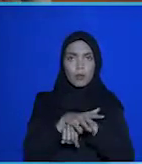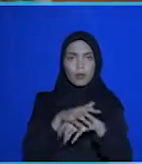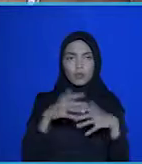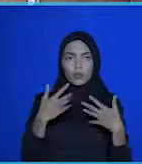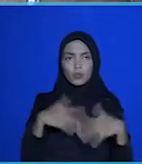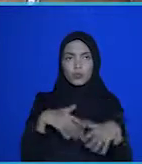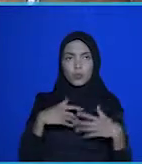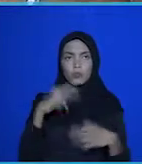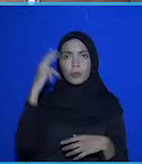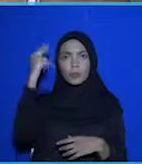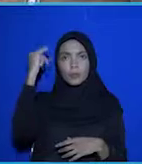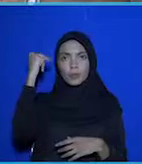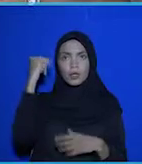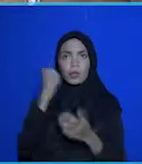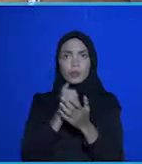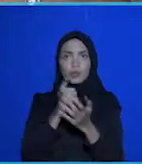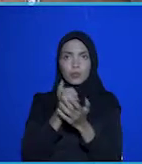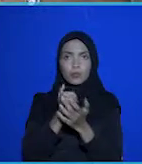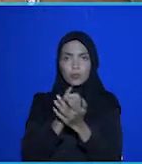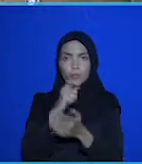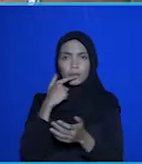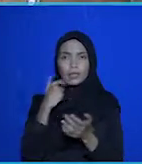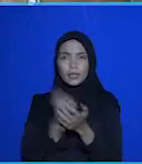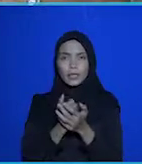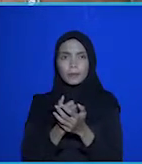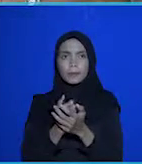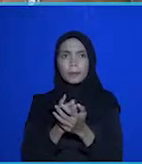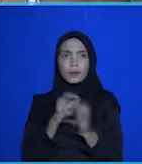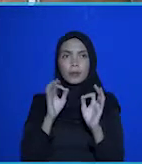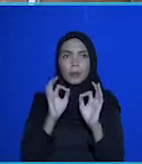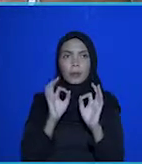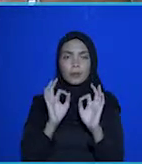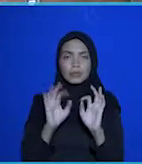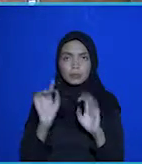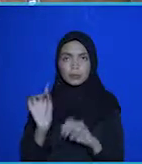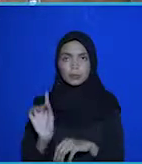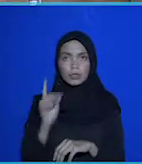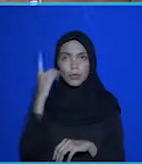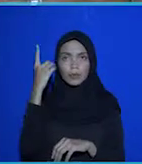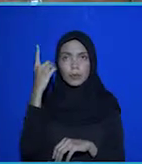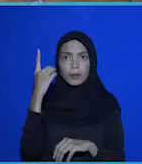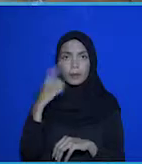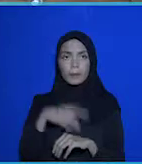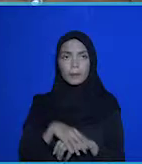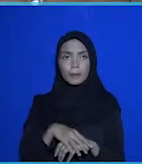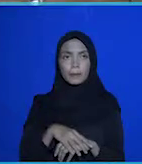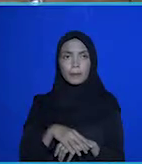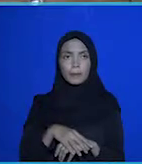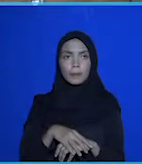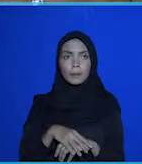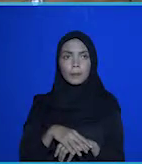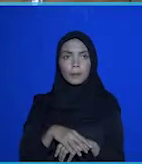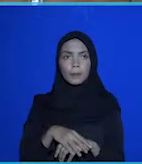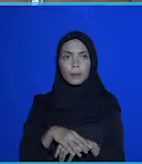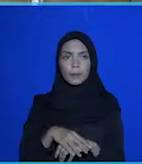besar. Untuk itu kehadiran pemerintah memang sangat diperlukan. Kita pada kesempatan pertama,